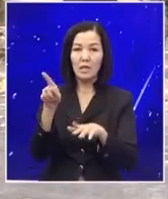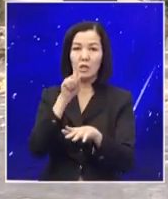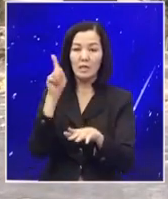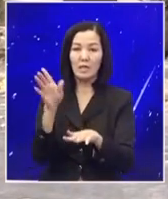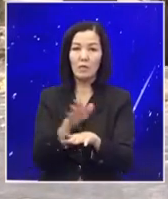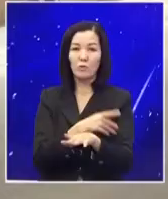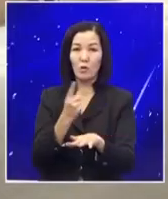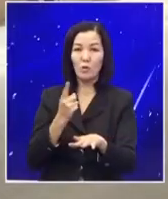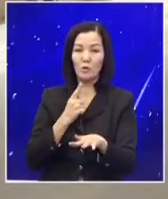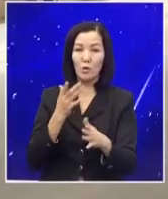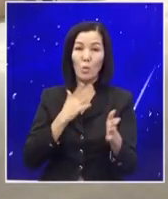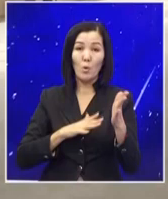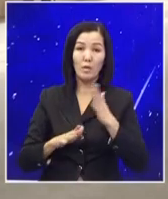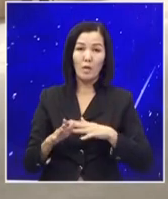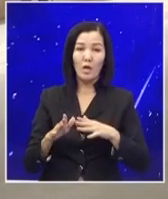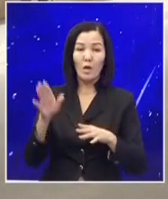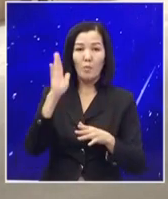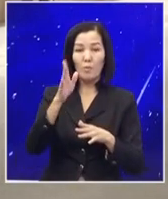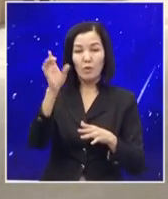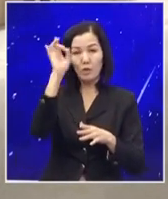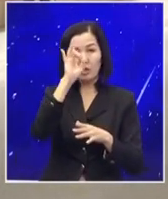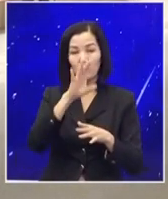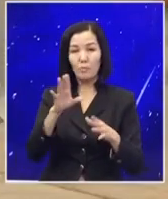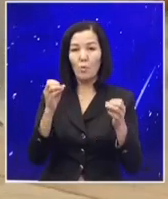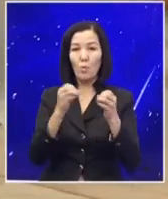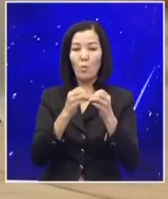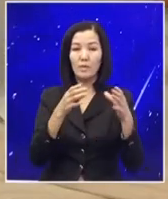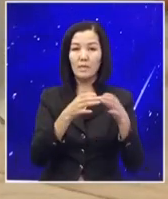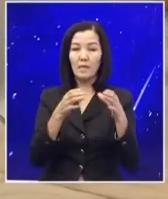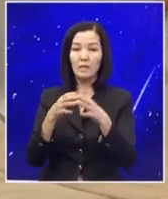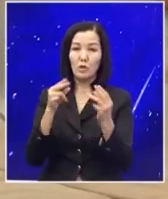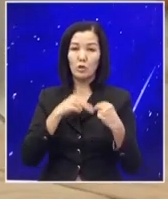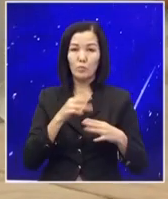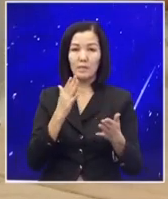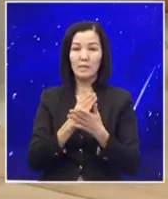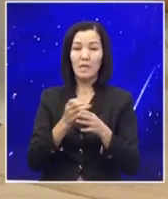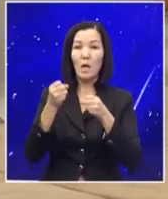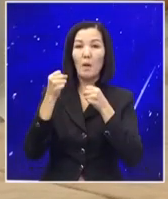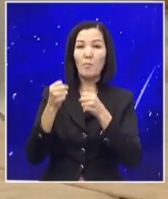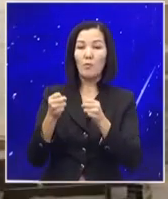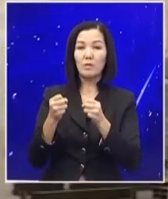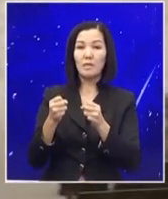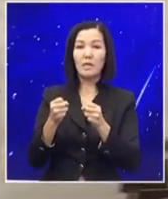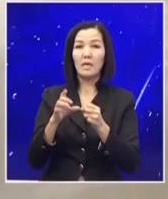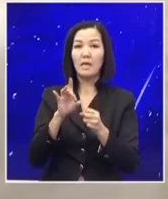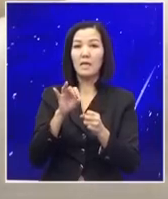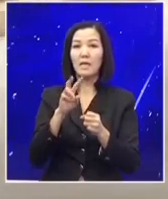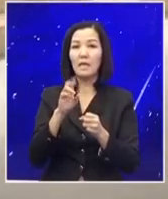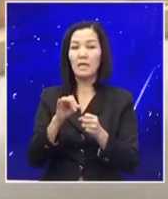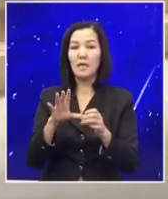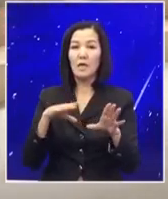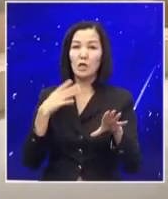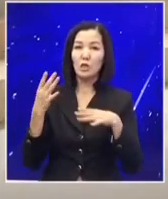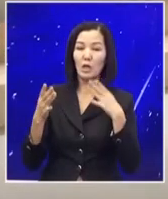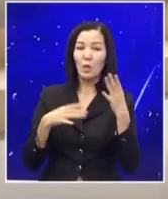күткен қуанышы. Мұнда болашақ чемпиондар үшін 10-нан аса секция жұмыс істейтін болады. Былғары қолғап шеберлеріне арналған ринг пен жаттығу залы,